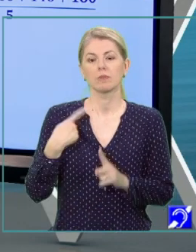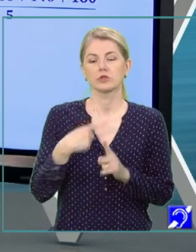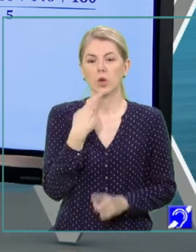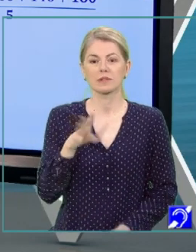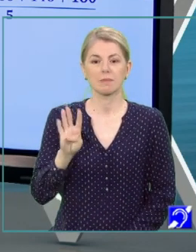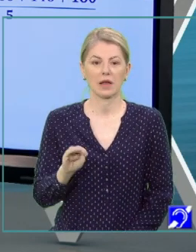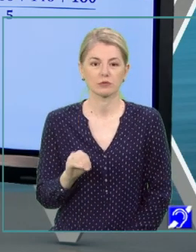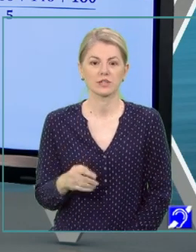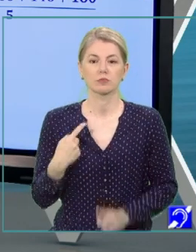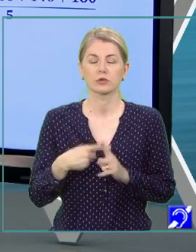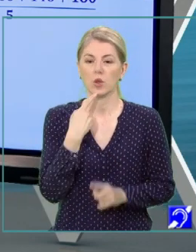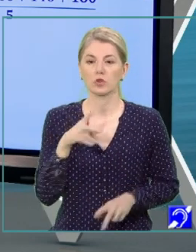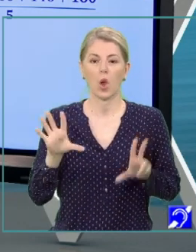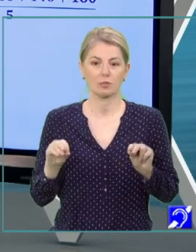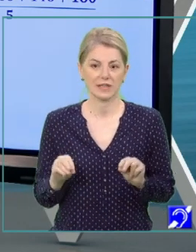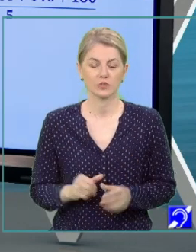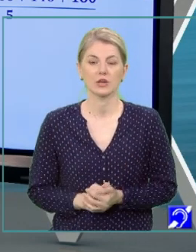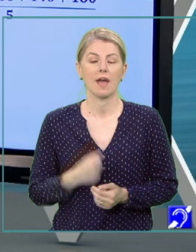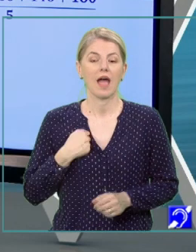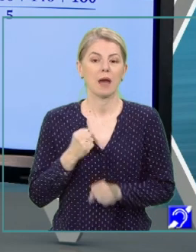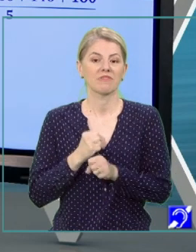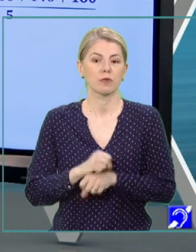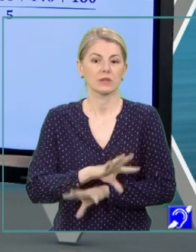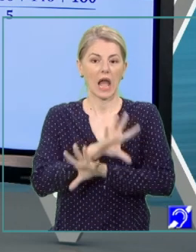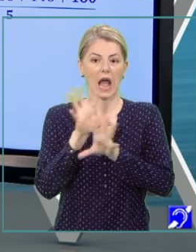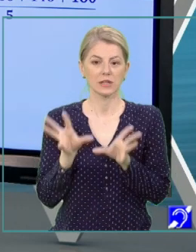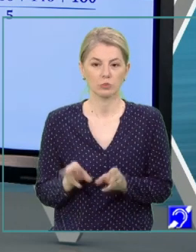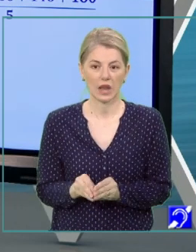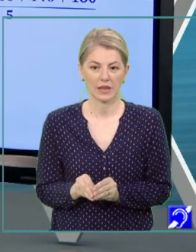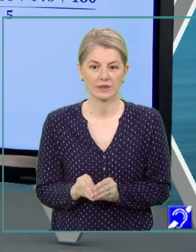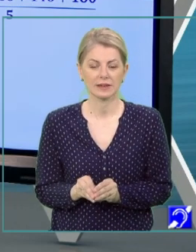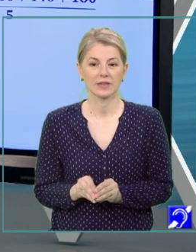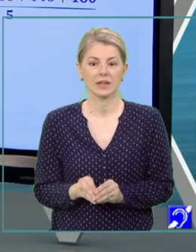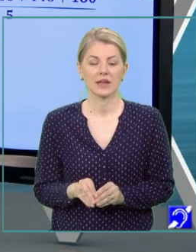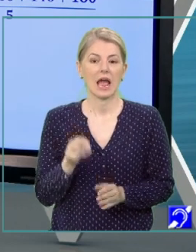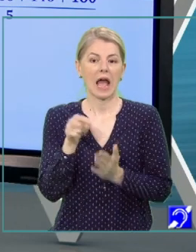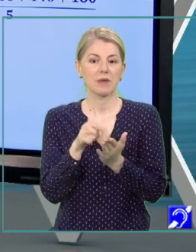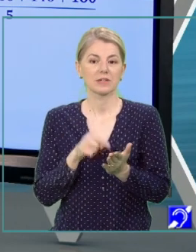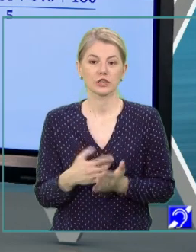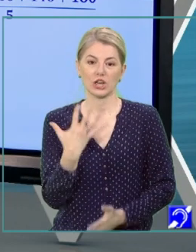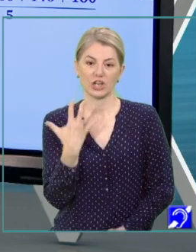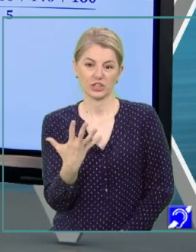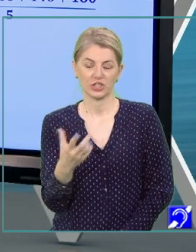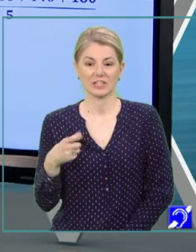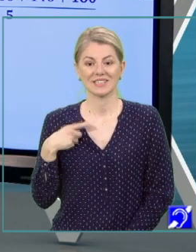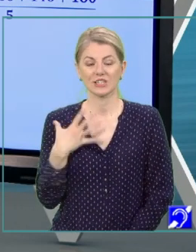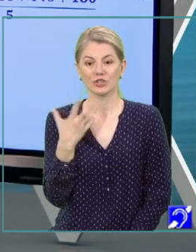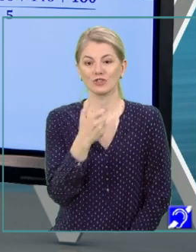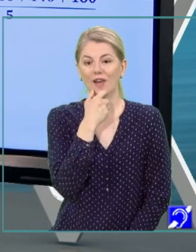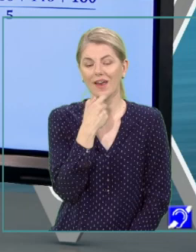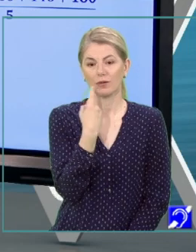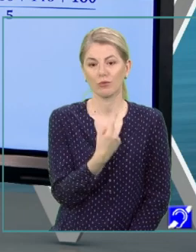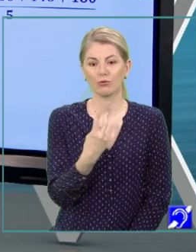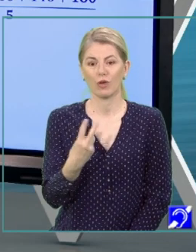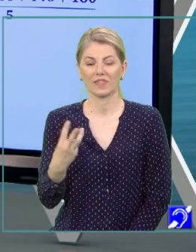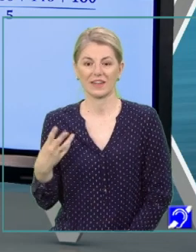plus 140 plus 180. Am făcut această sumă. Suma am împărțit-o la 5. De ce la